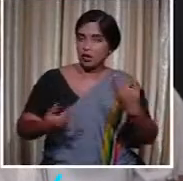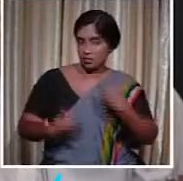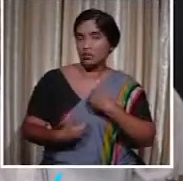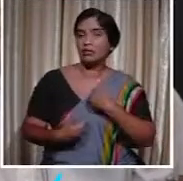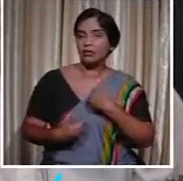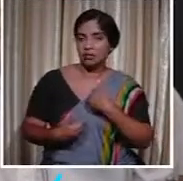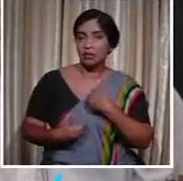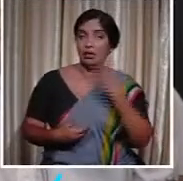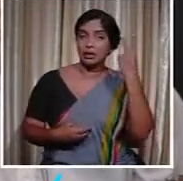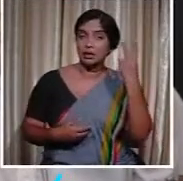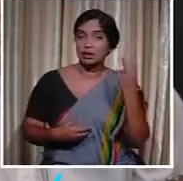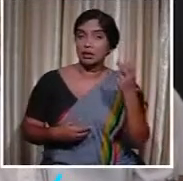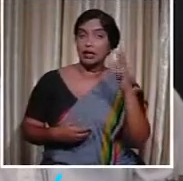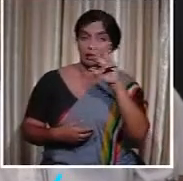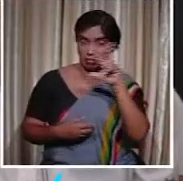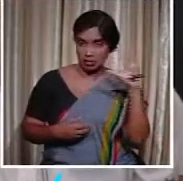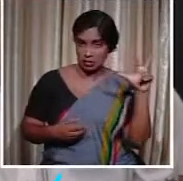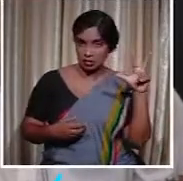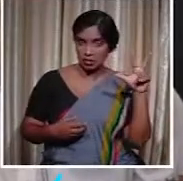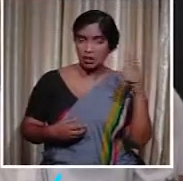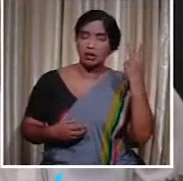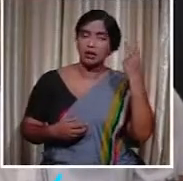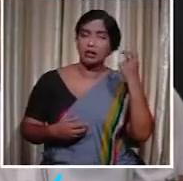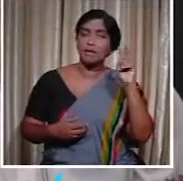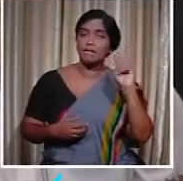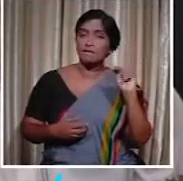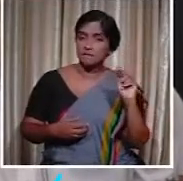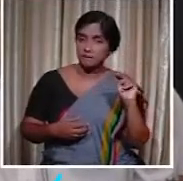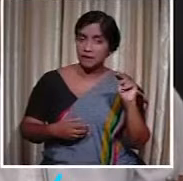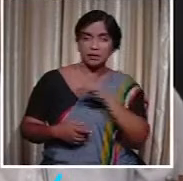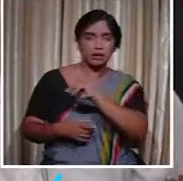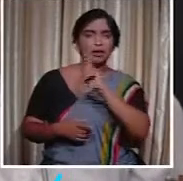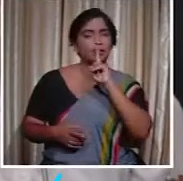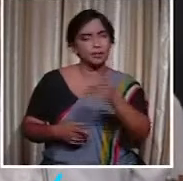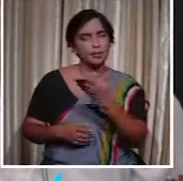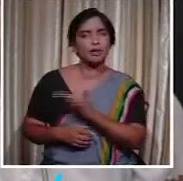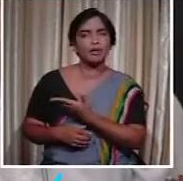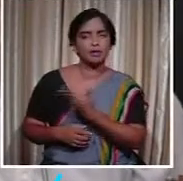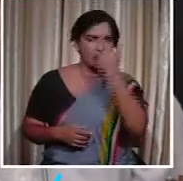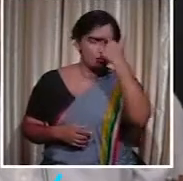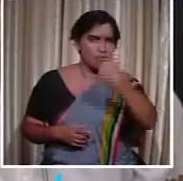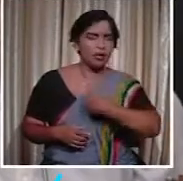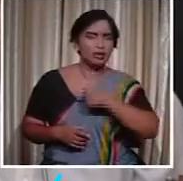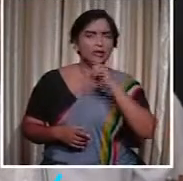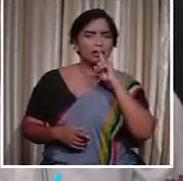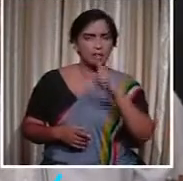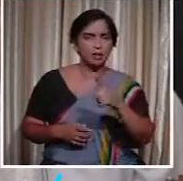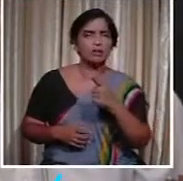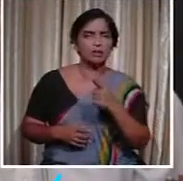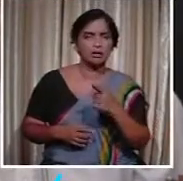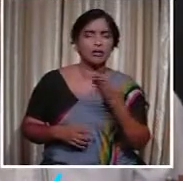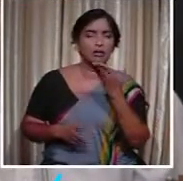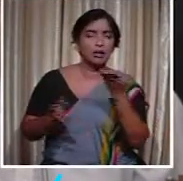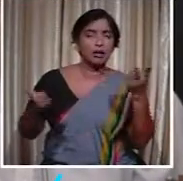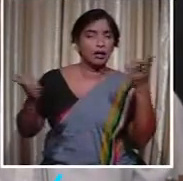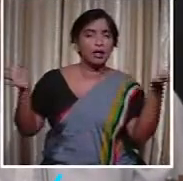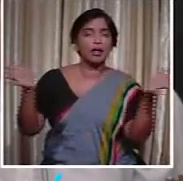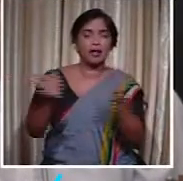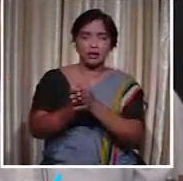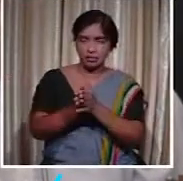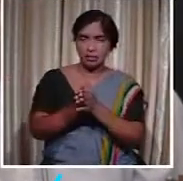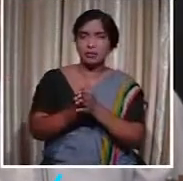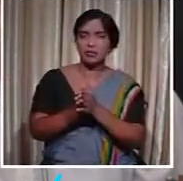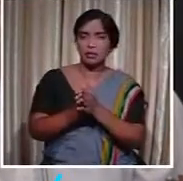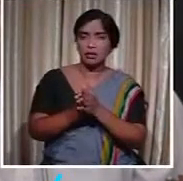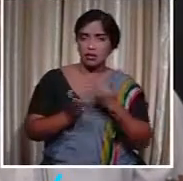ඒ කිව්ව 2018 ඉතින් 2020 ඔබතුමත් කිව්වනේ ඒක මට විරුද්ධව එක්සත් ඔබතුමන්ලා දෙන්න එකතු වෙලා